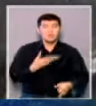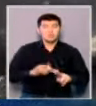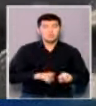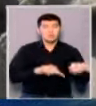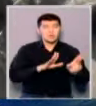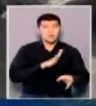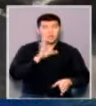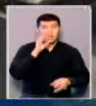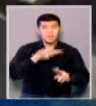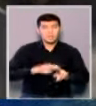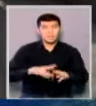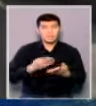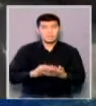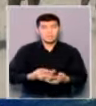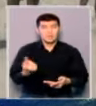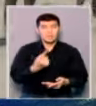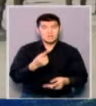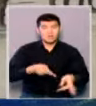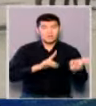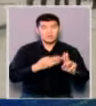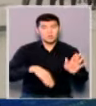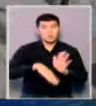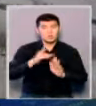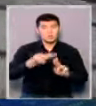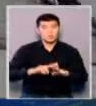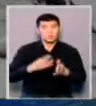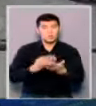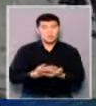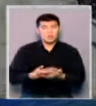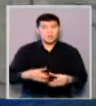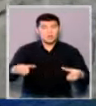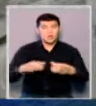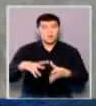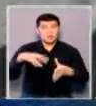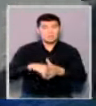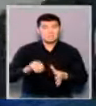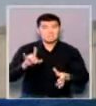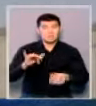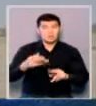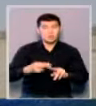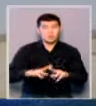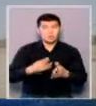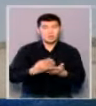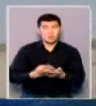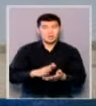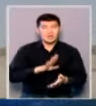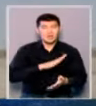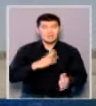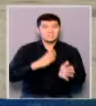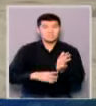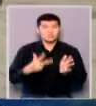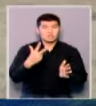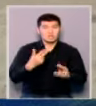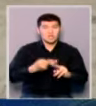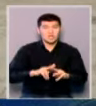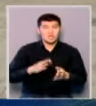владеют оружием. По результатам первого выстрела лучший показатель достался рядовому Ермеку Муханалину. Он набрал 93